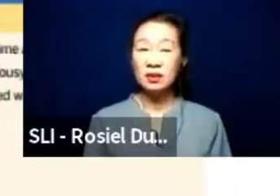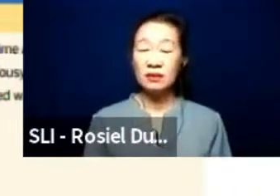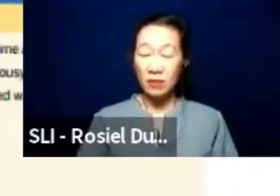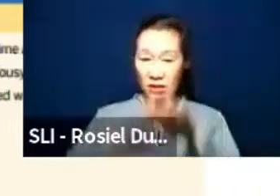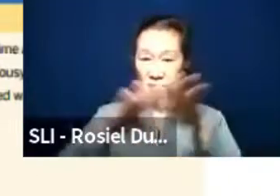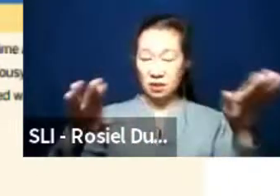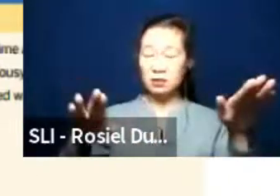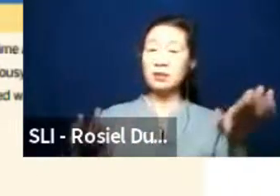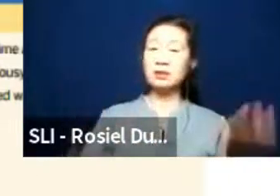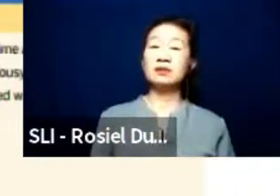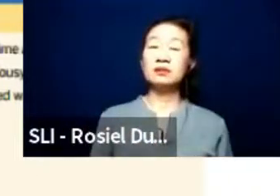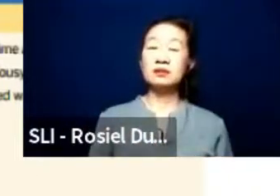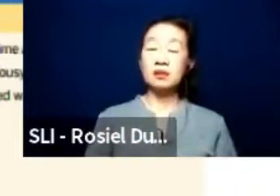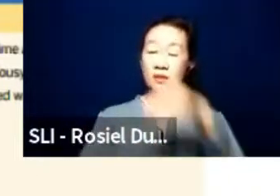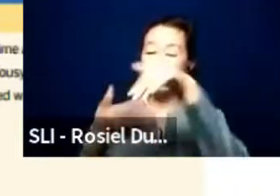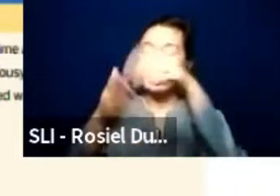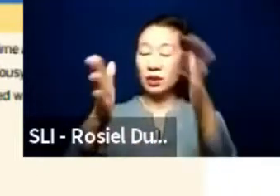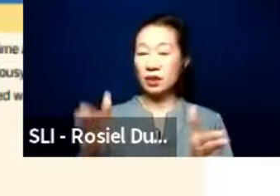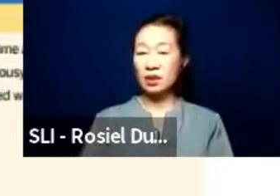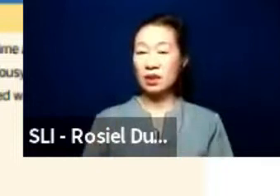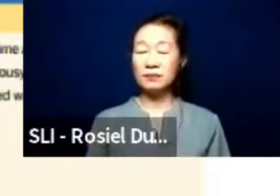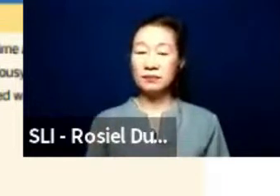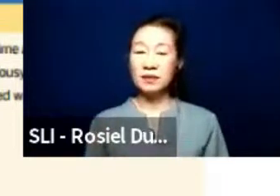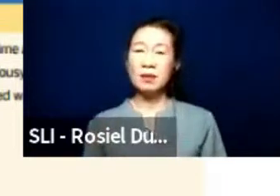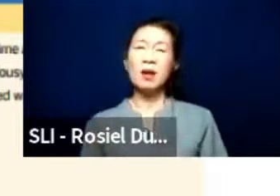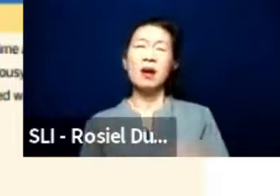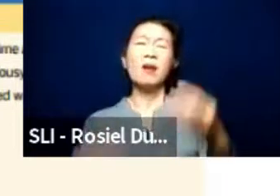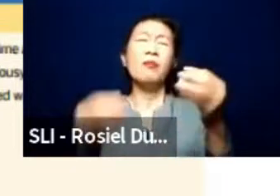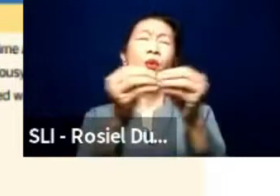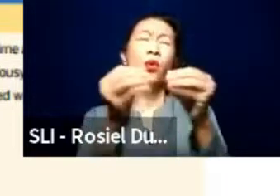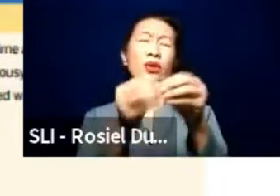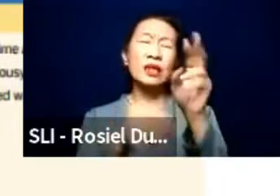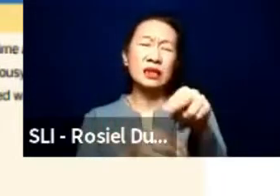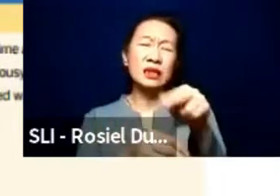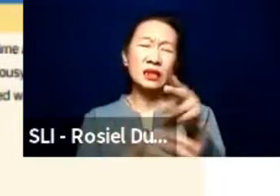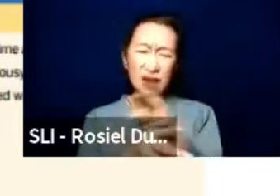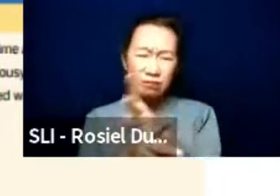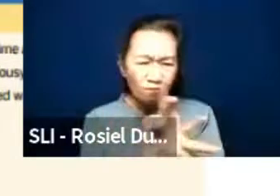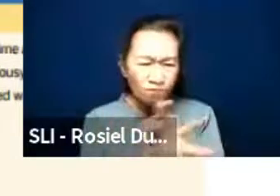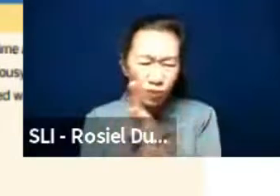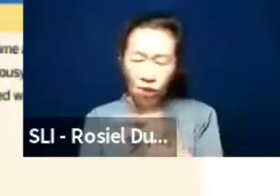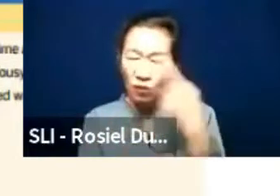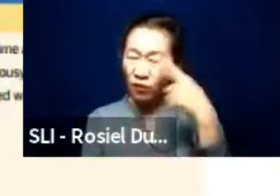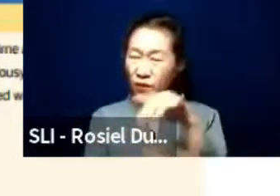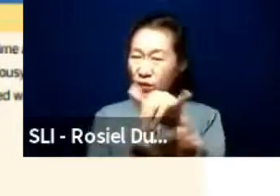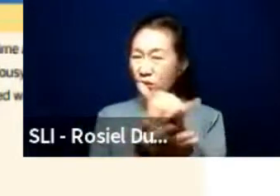bata na sa mga estudyante natin na mas madaming kailangan na supervision, no, for those who